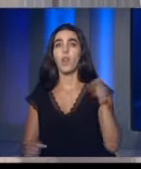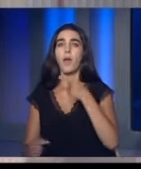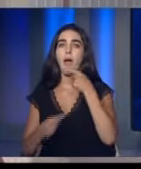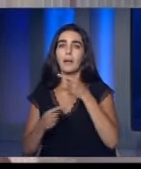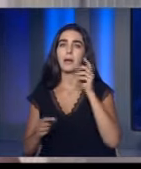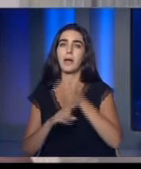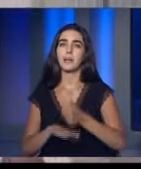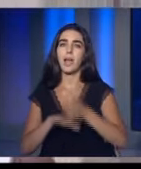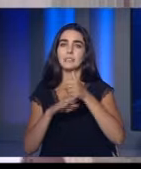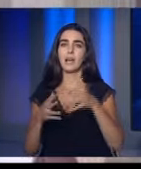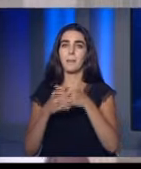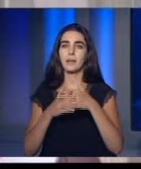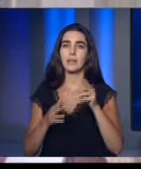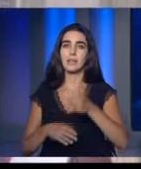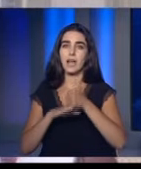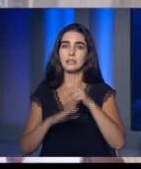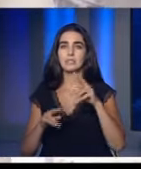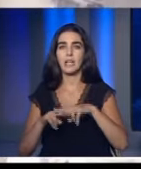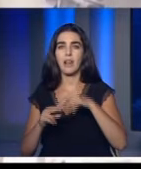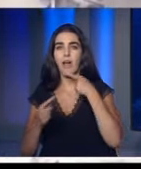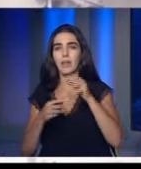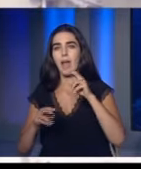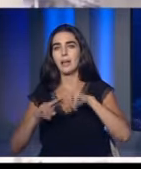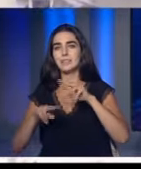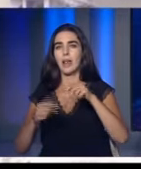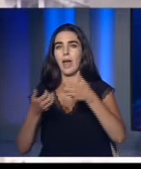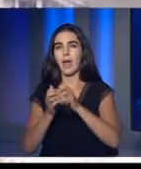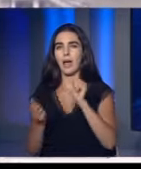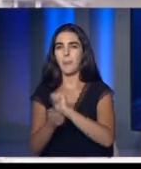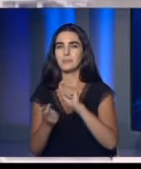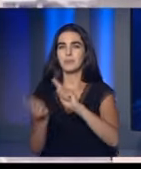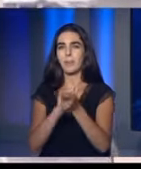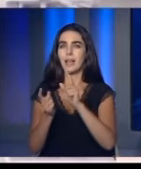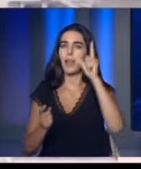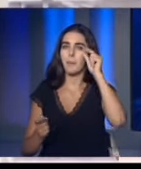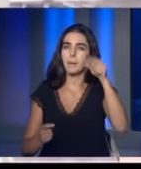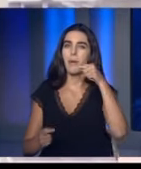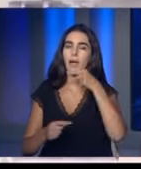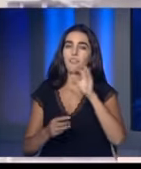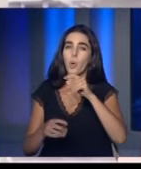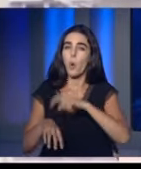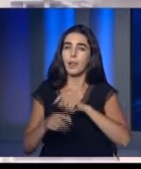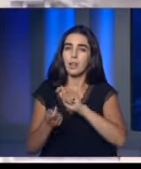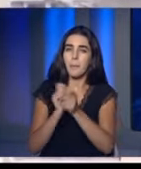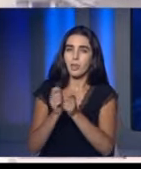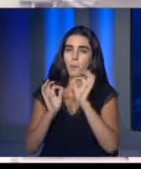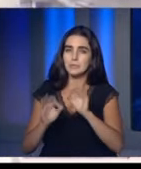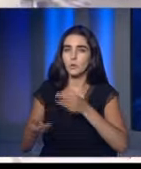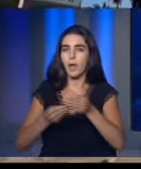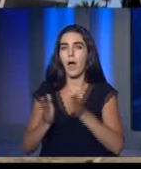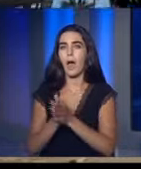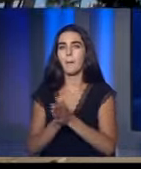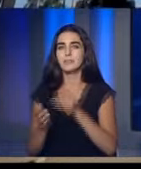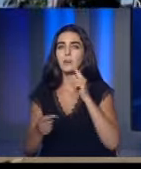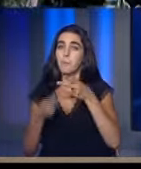منذ 9 أشهر. أما وزير حرب العدو يوف جالنت لعائلات الأسرى: تل أبيب أقرب من أي وقت مضى